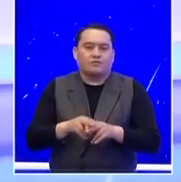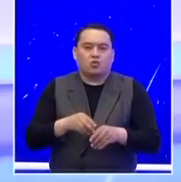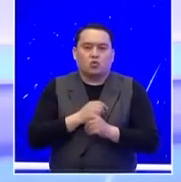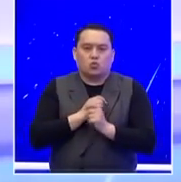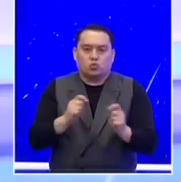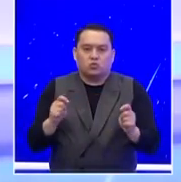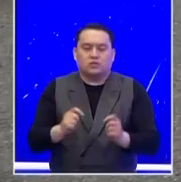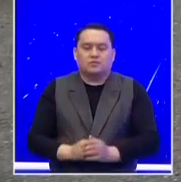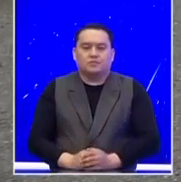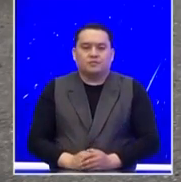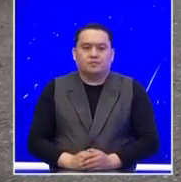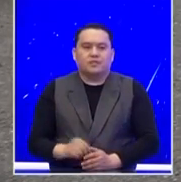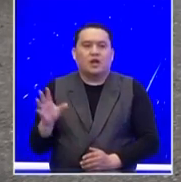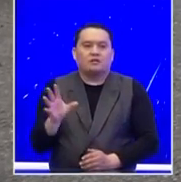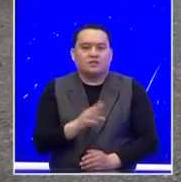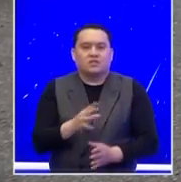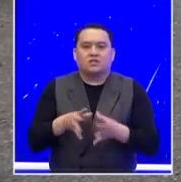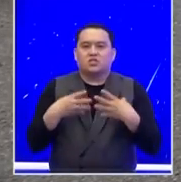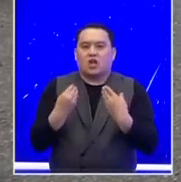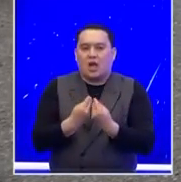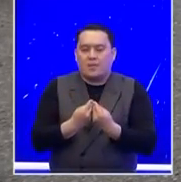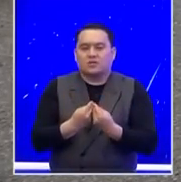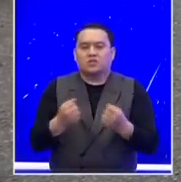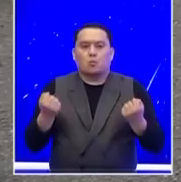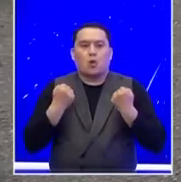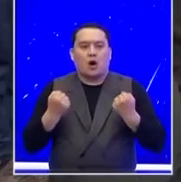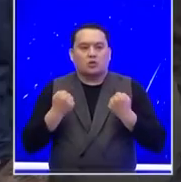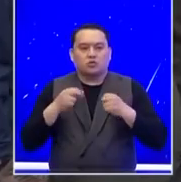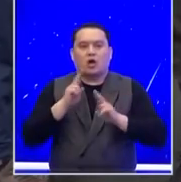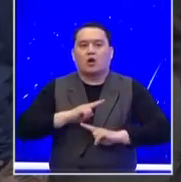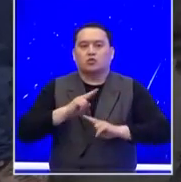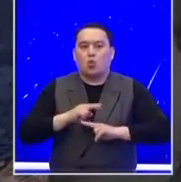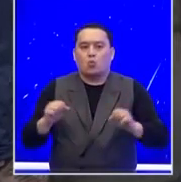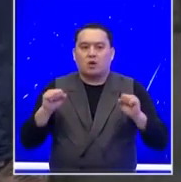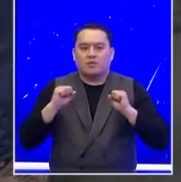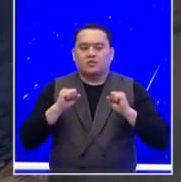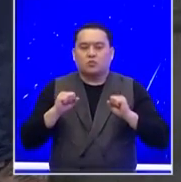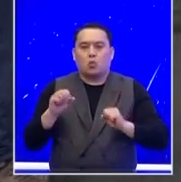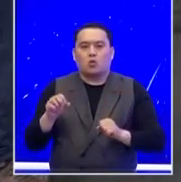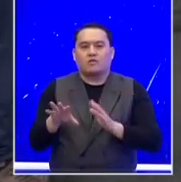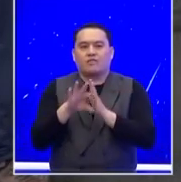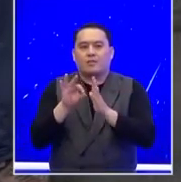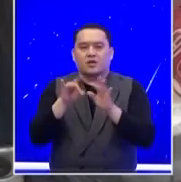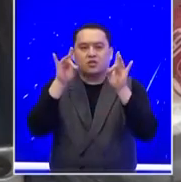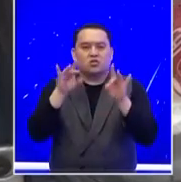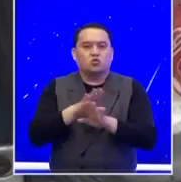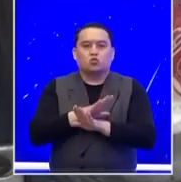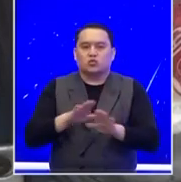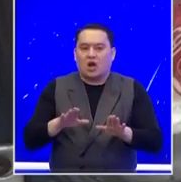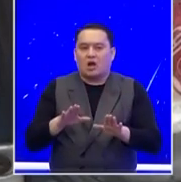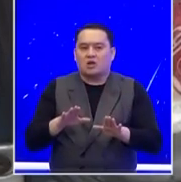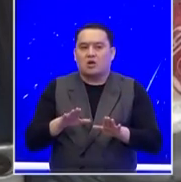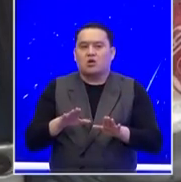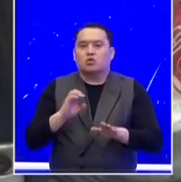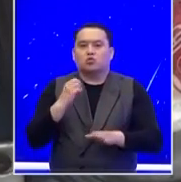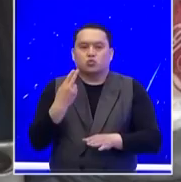необходимости. Семьи, оказавшиеся под шефством спортсменов и сотрудников управления физкультуры и спорта, выбраны не случайно. Все они относятся к